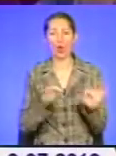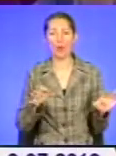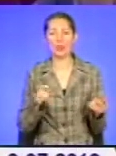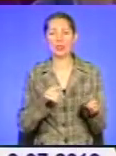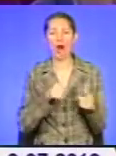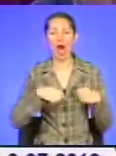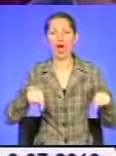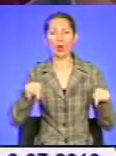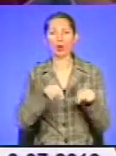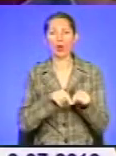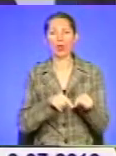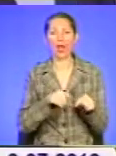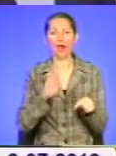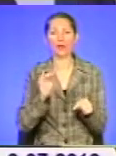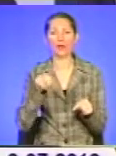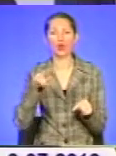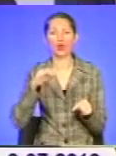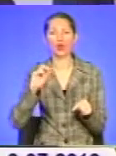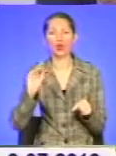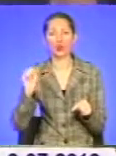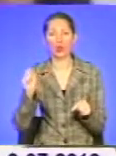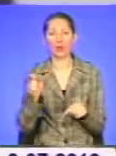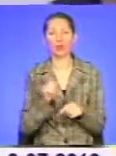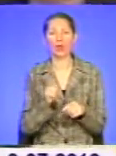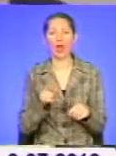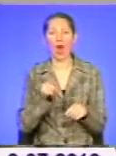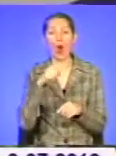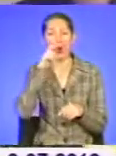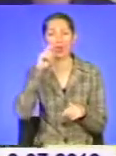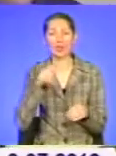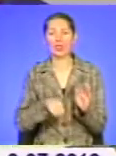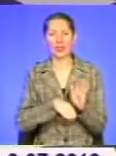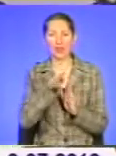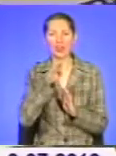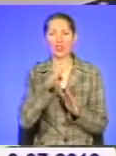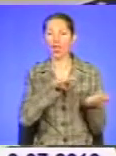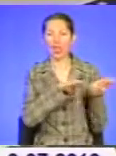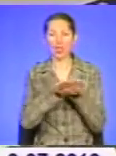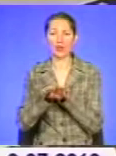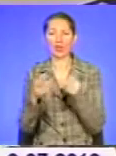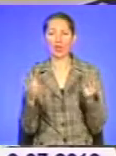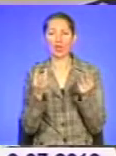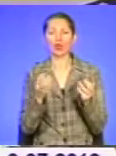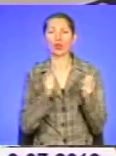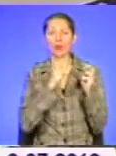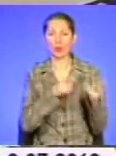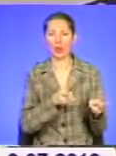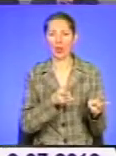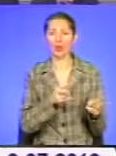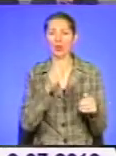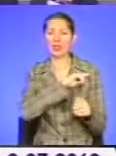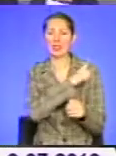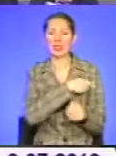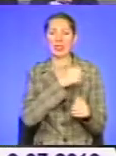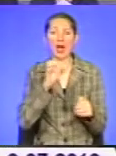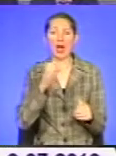В Україні оголошено найвищий рівень пожежної небезпеки. Синоптики не виключають, що сильна спека протримається до кінця серпня. Уряд